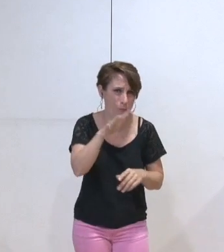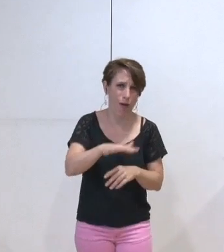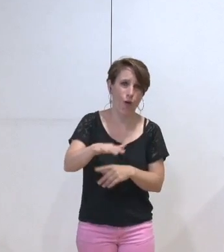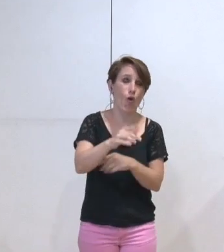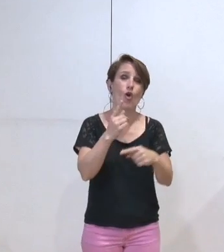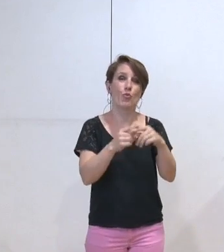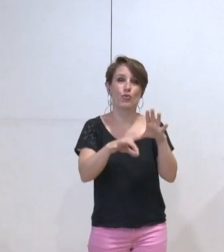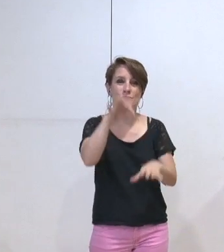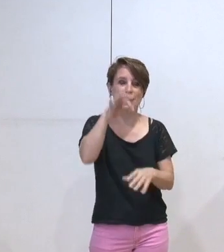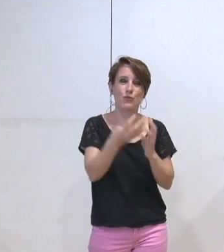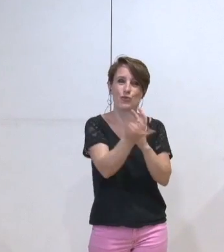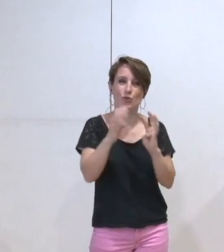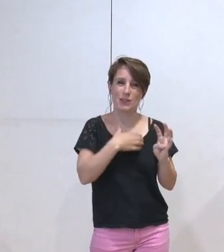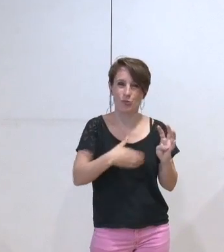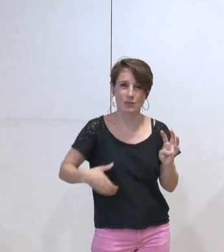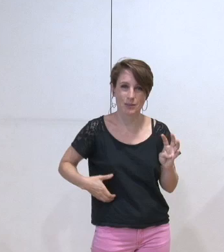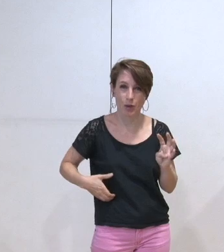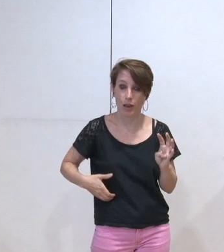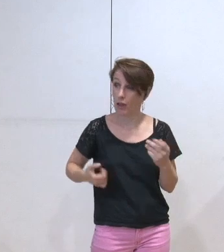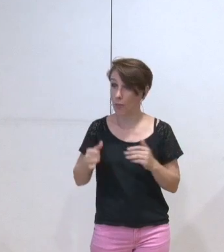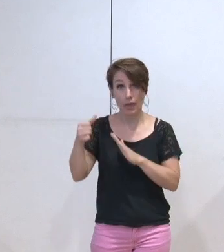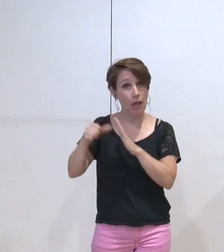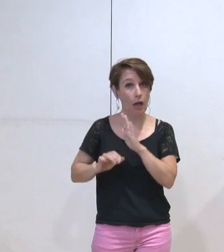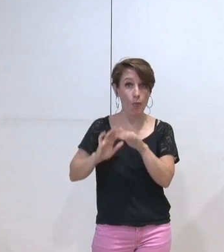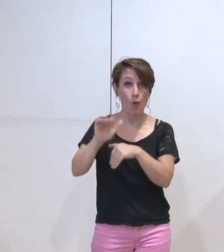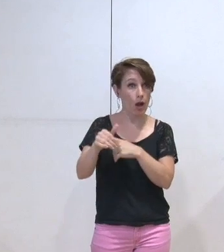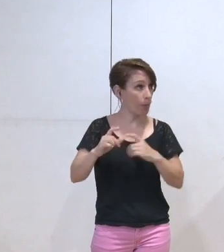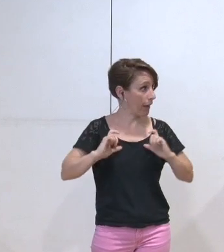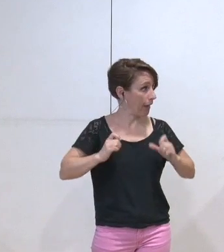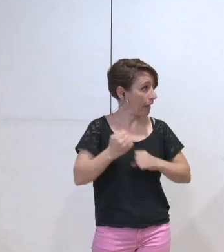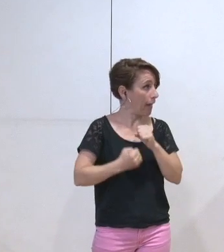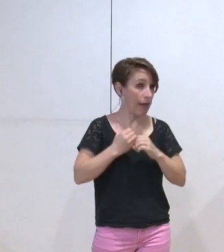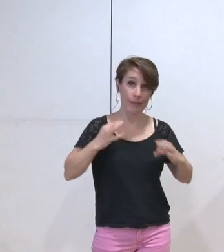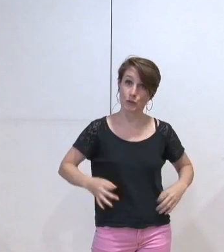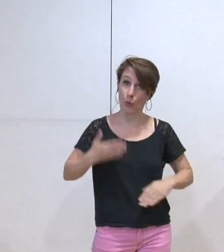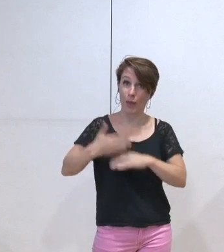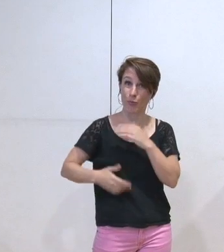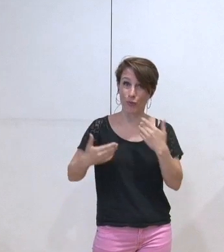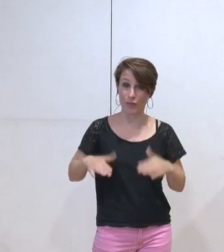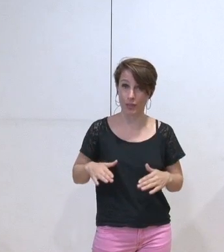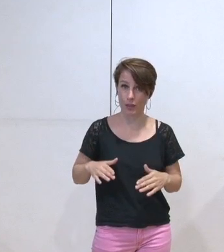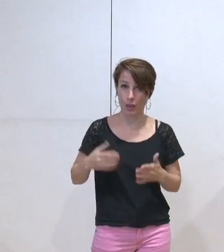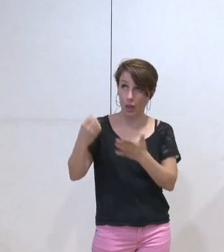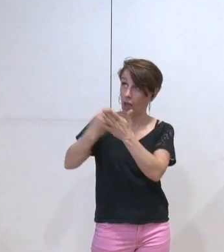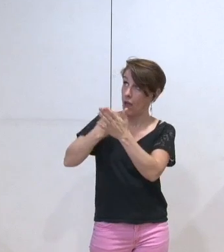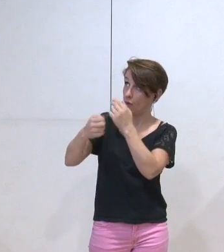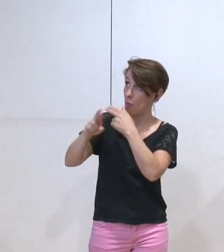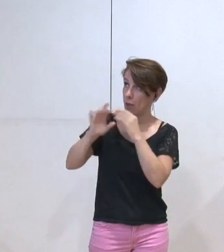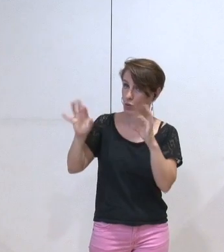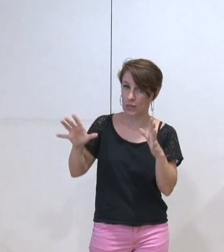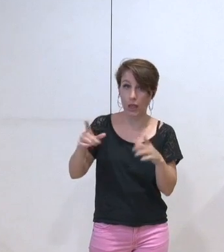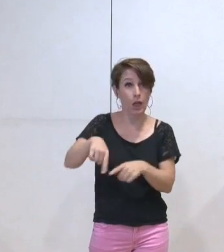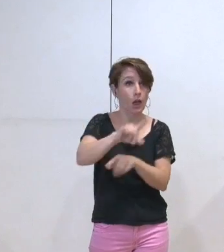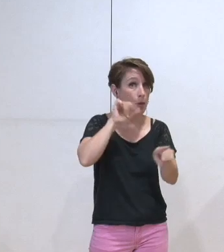municipal un mois après alors que l'année scolaire est terminée nous n'avons pas eu et les parents d'élèves n'ont pas eu les